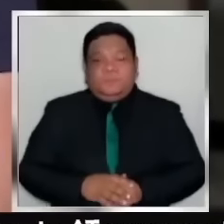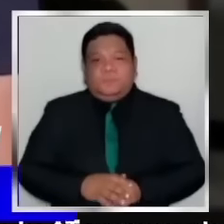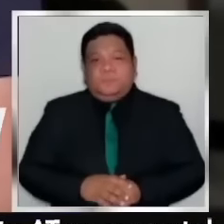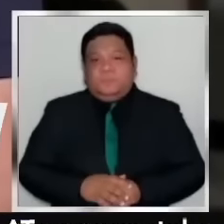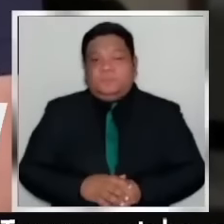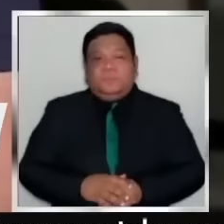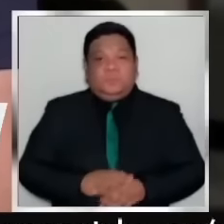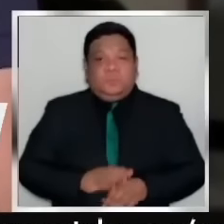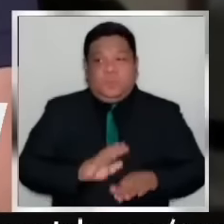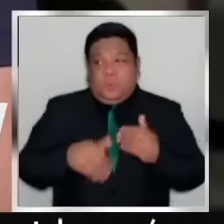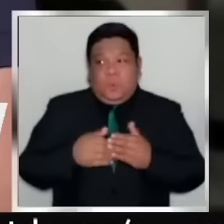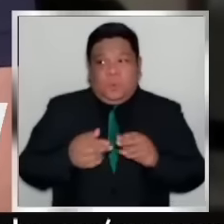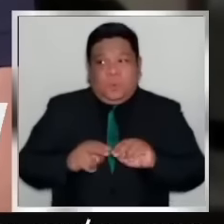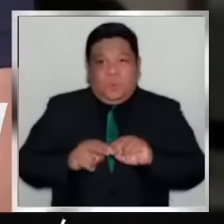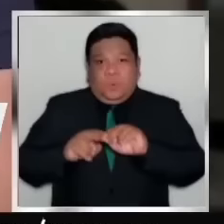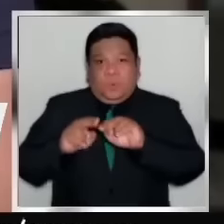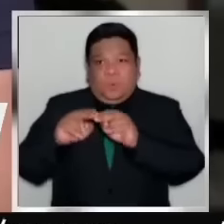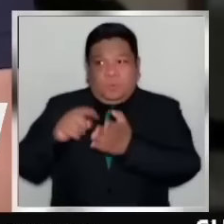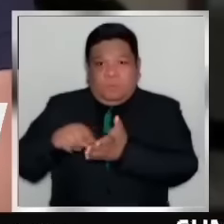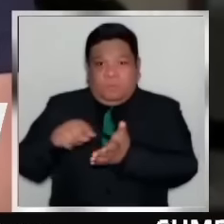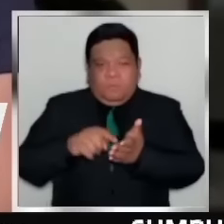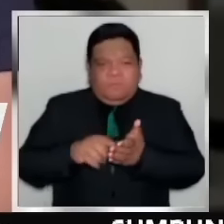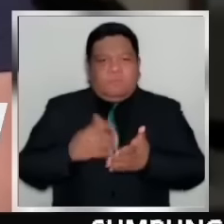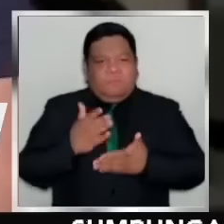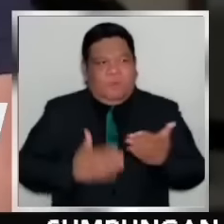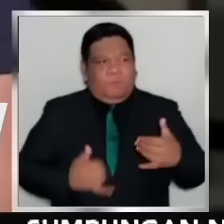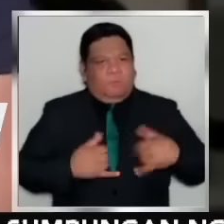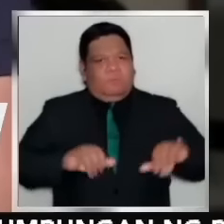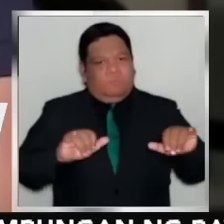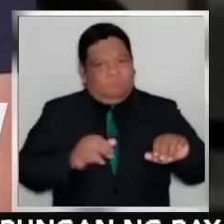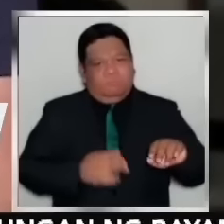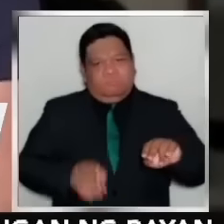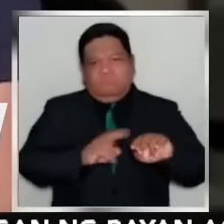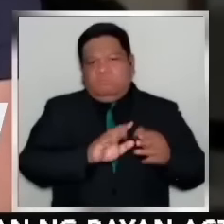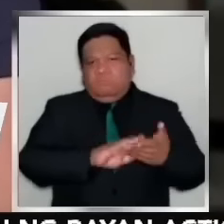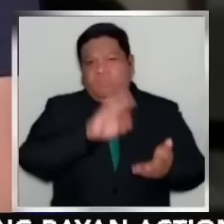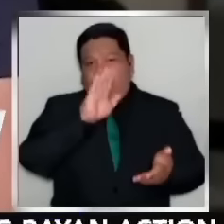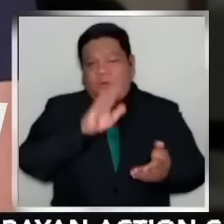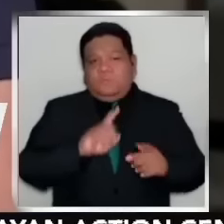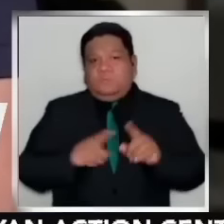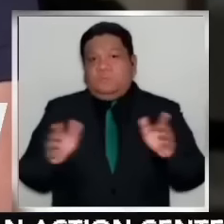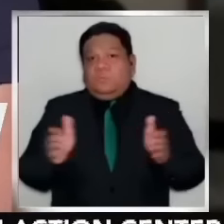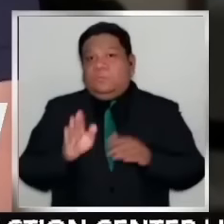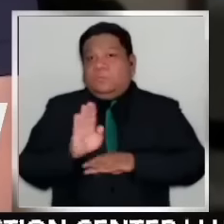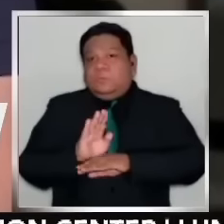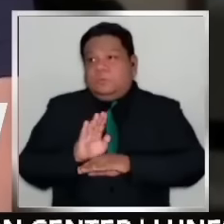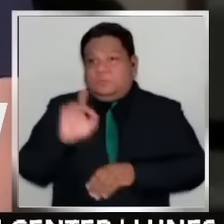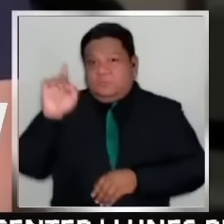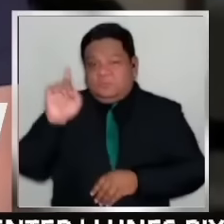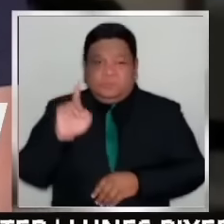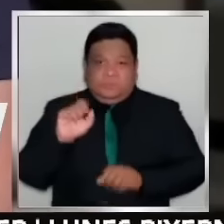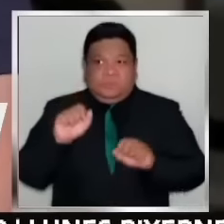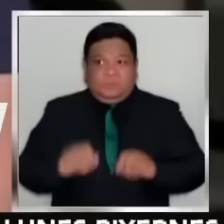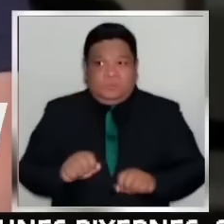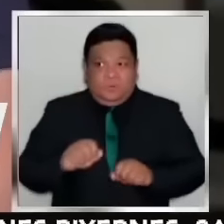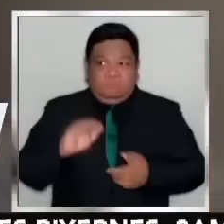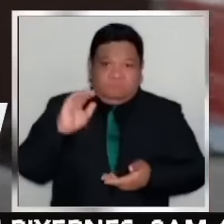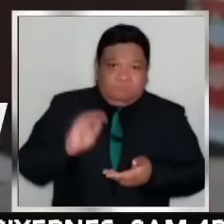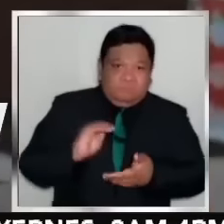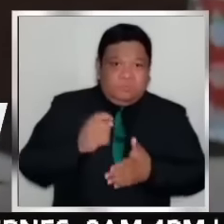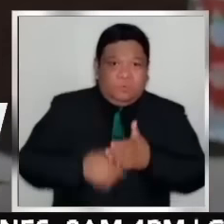mga tumataas pa rin ang presyo. Kaya naman ang mga maliliit na negosyo kagaya nito, hindi basta-basta makapagbaba ng presyo sa kanilang mga